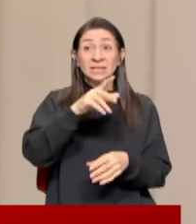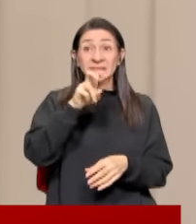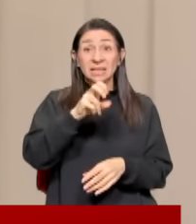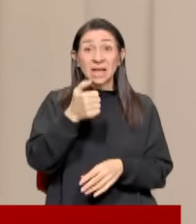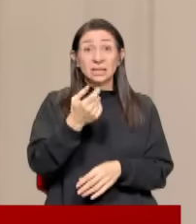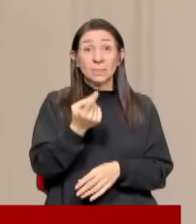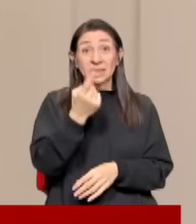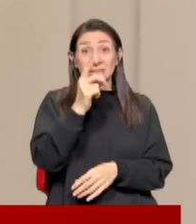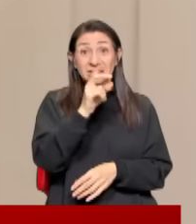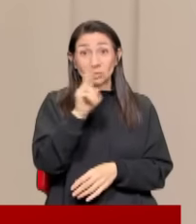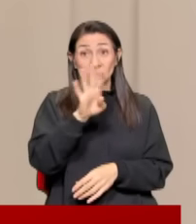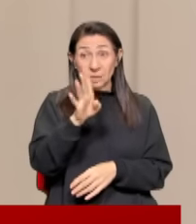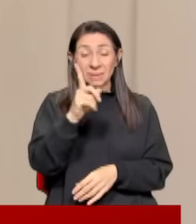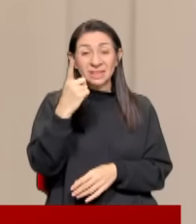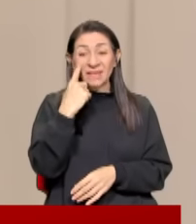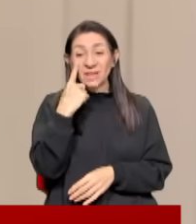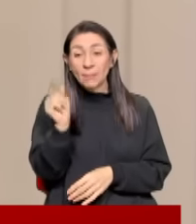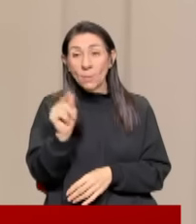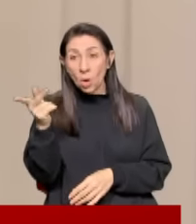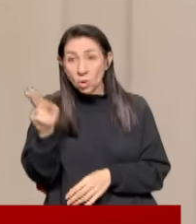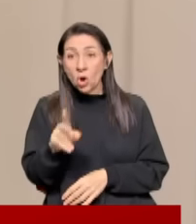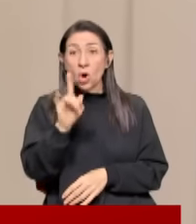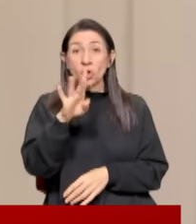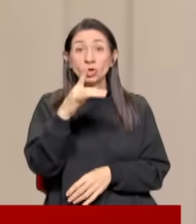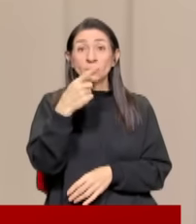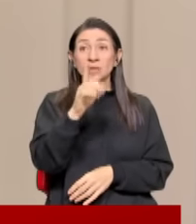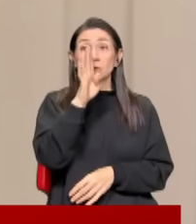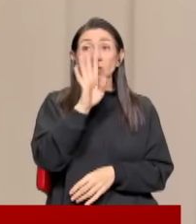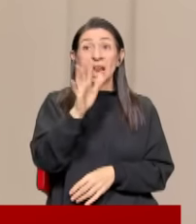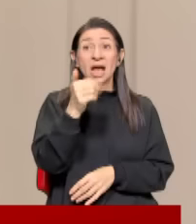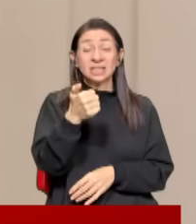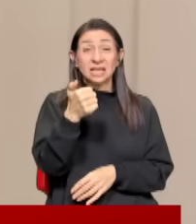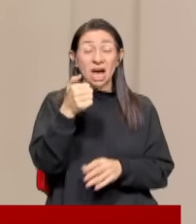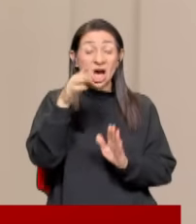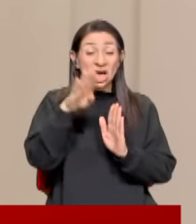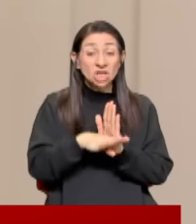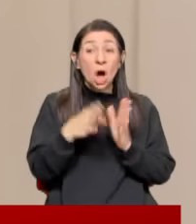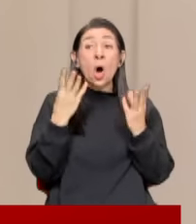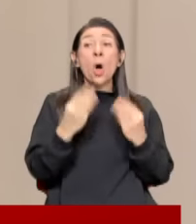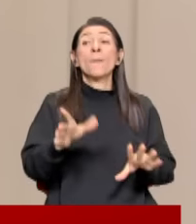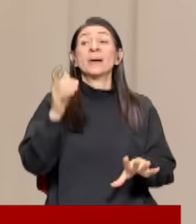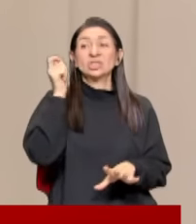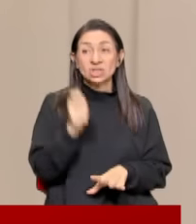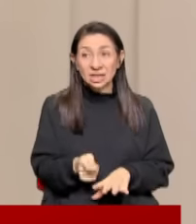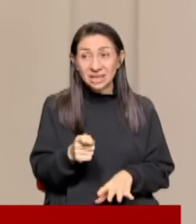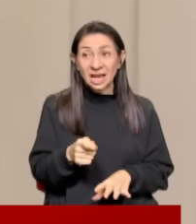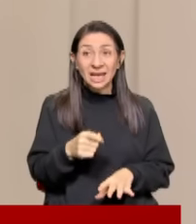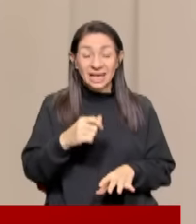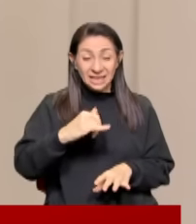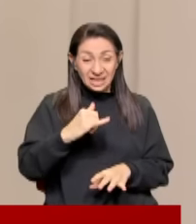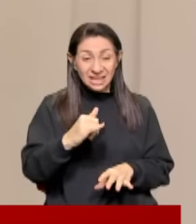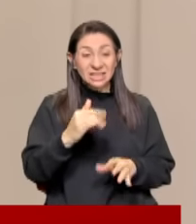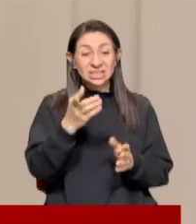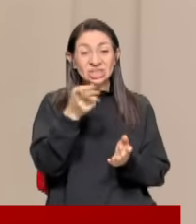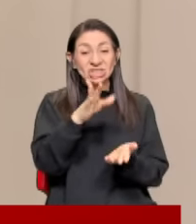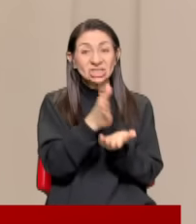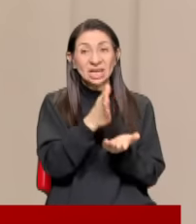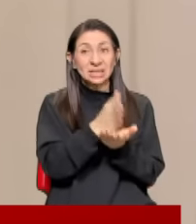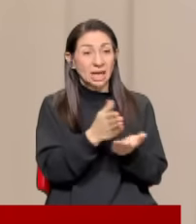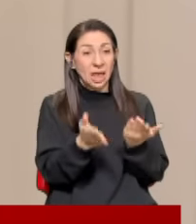86.740 lira, bir devlet memuru öldüğünde 14.456 liradan aşağı olmamak kaydıyla yakınlarına cenaze